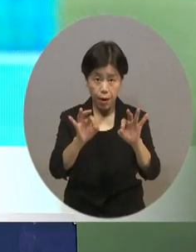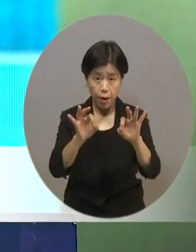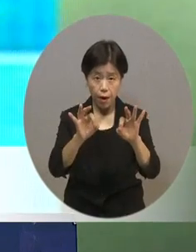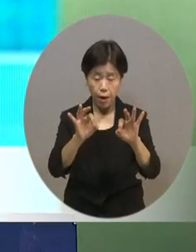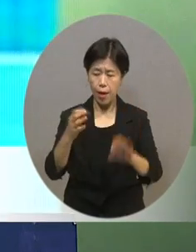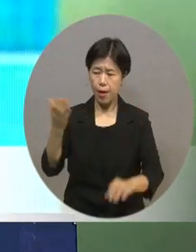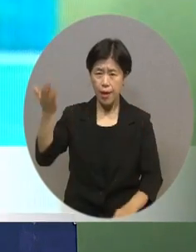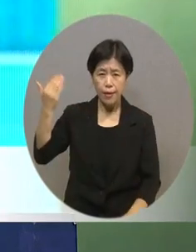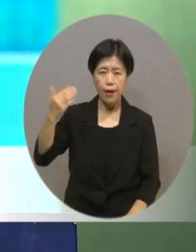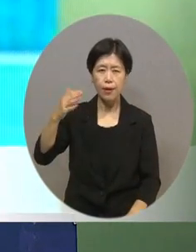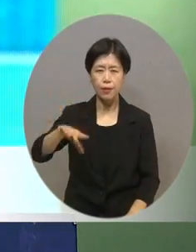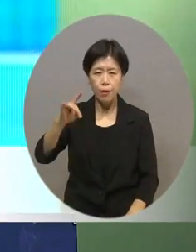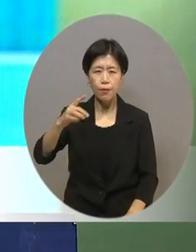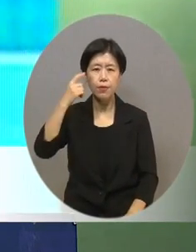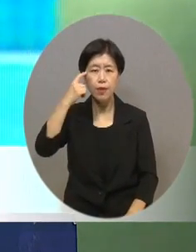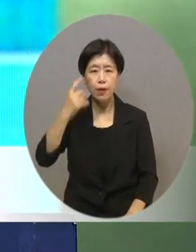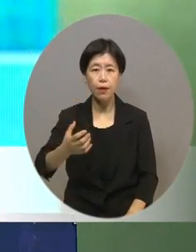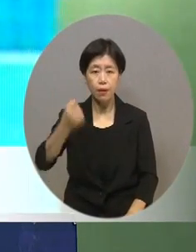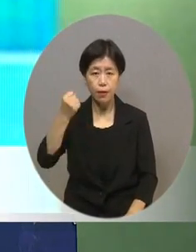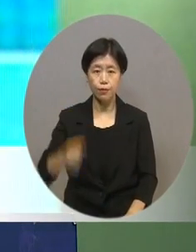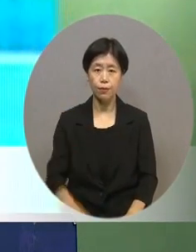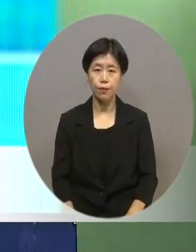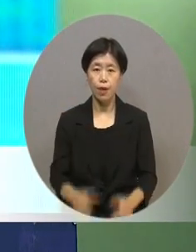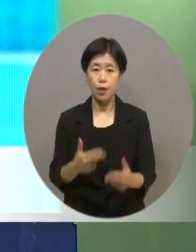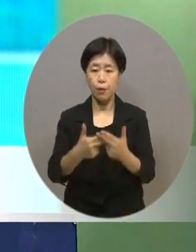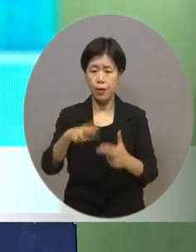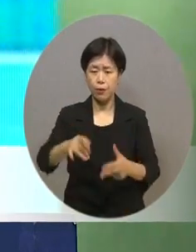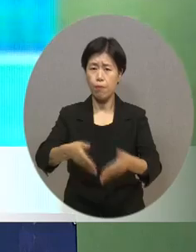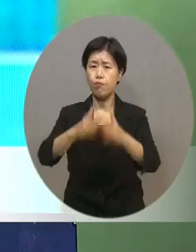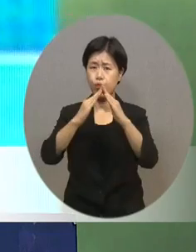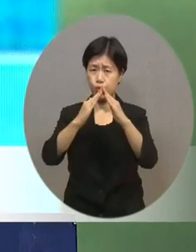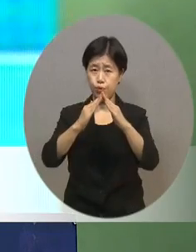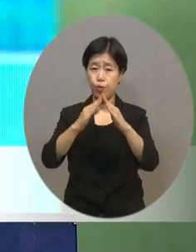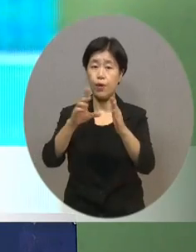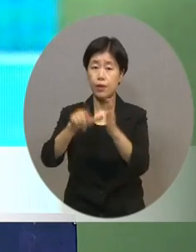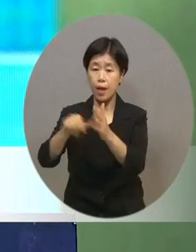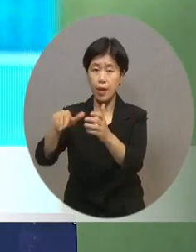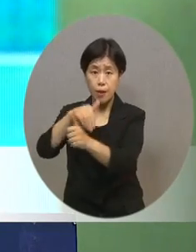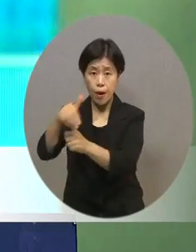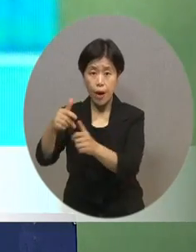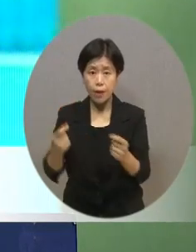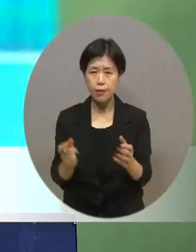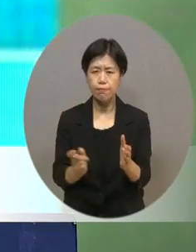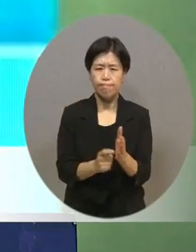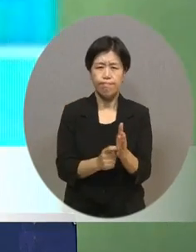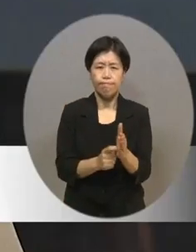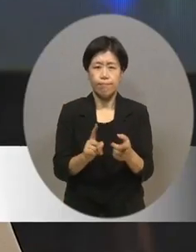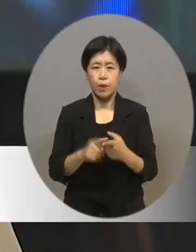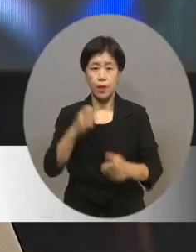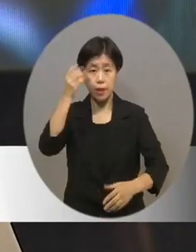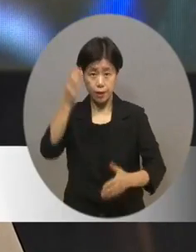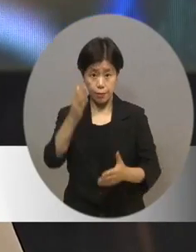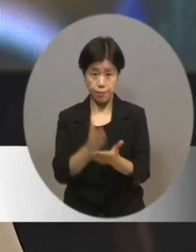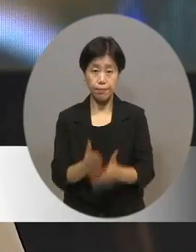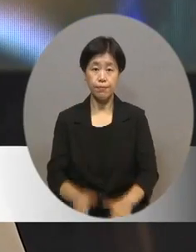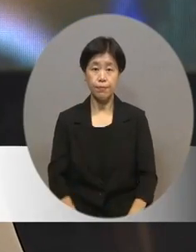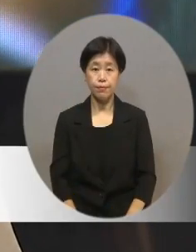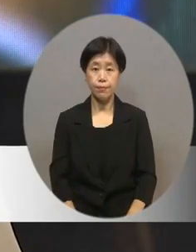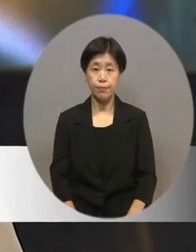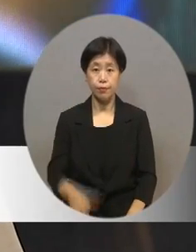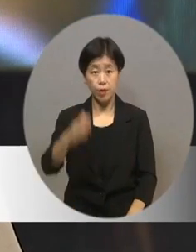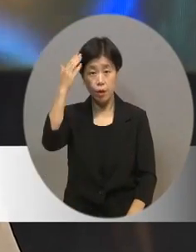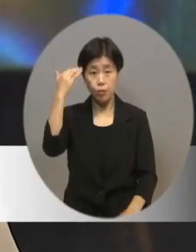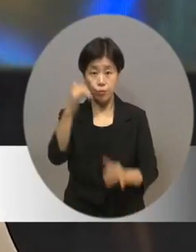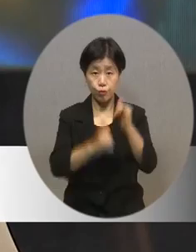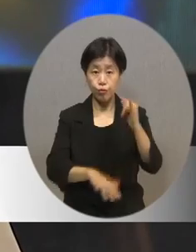돌아가서 협회가 태동했던 당시의 절박함과 각오를 잊지 않으려고 합니다 국내 최초의